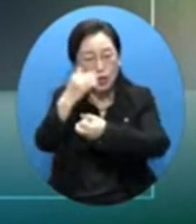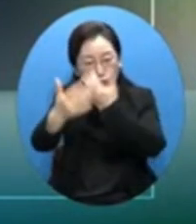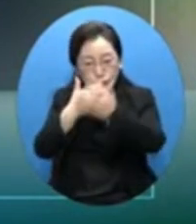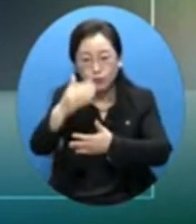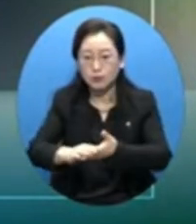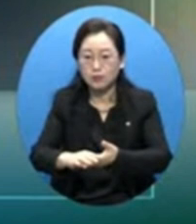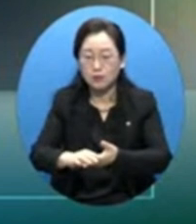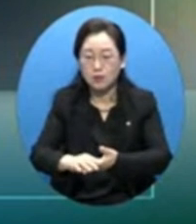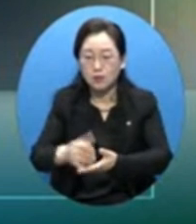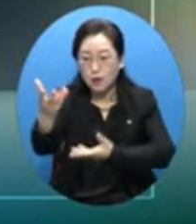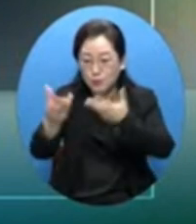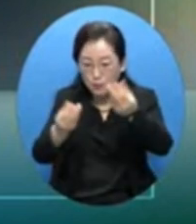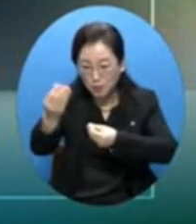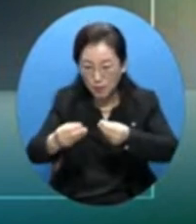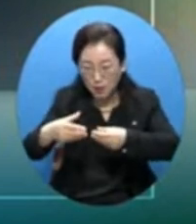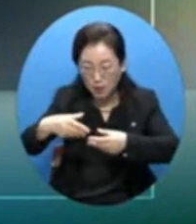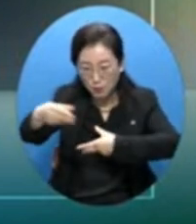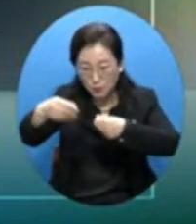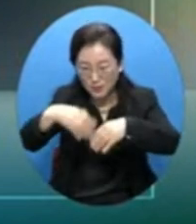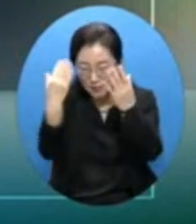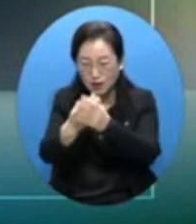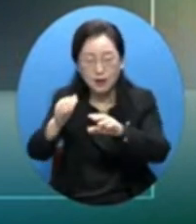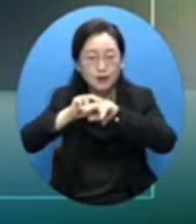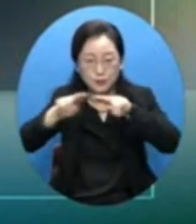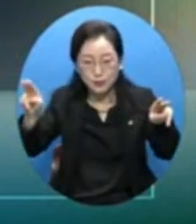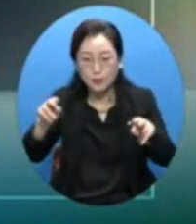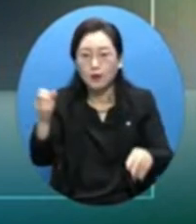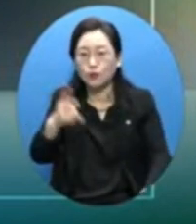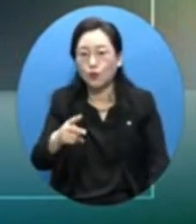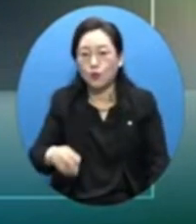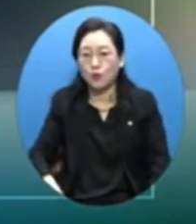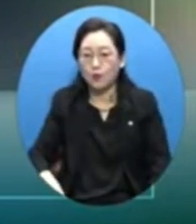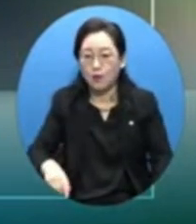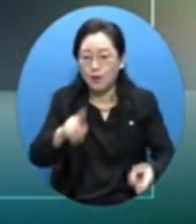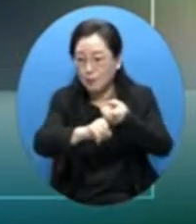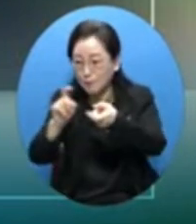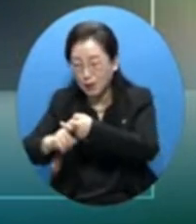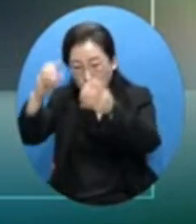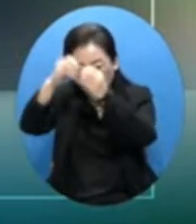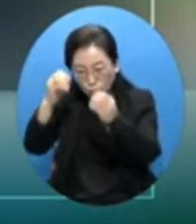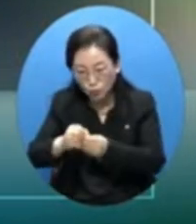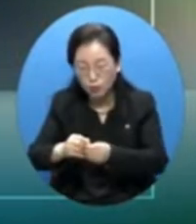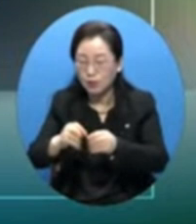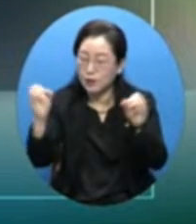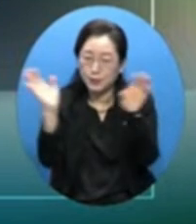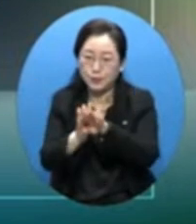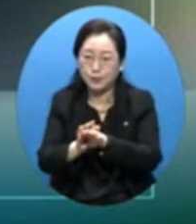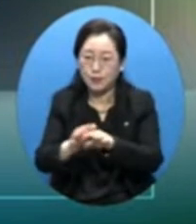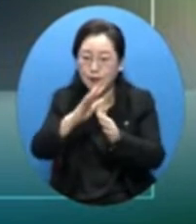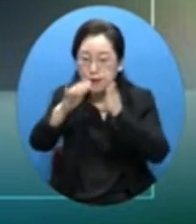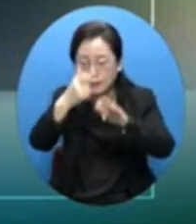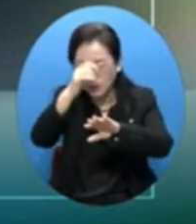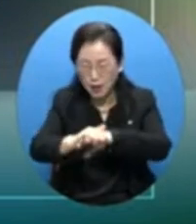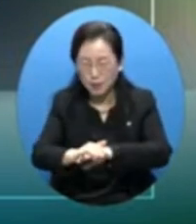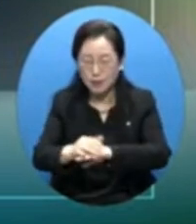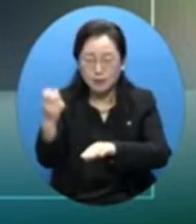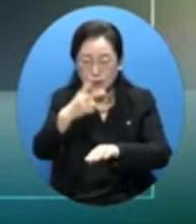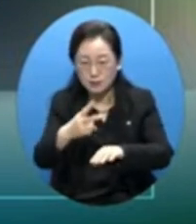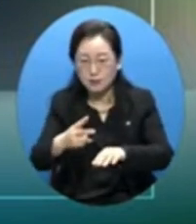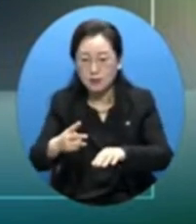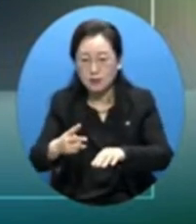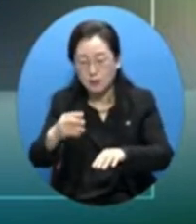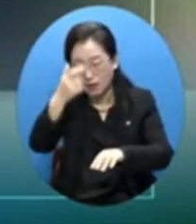청산되었으며 파벌주의와 전통주의가 모습을 감추었다. 가정예배가 다시 회복되고 성경공부에 열중하는 등 실로 놀라운